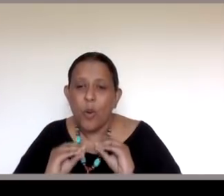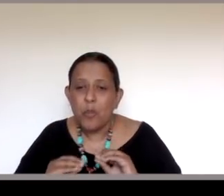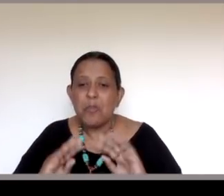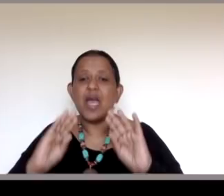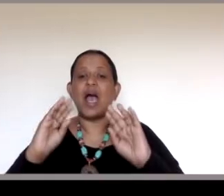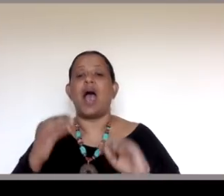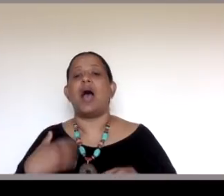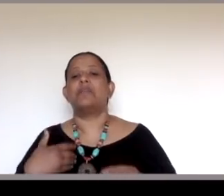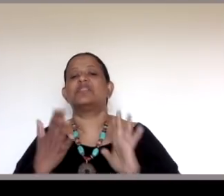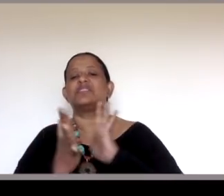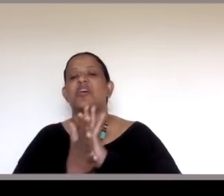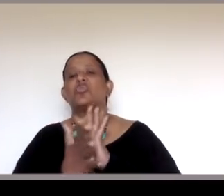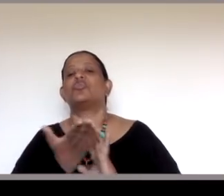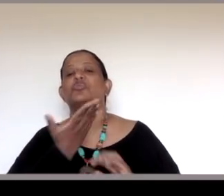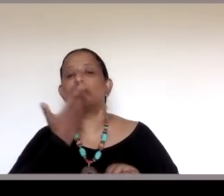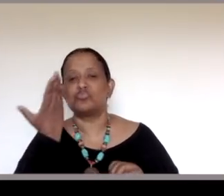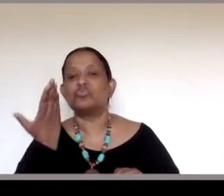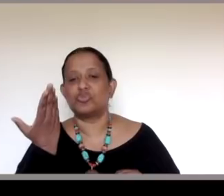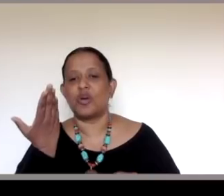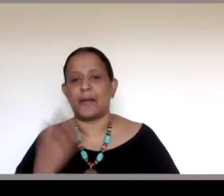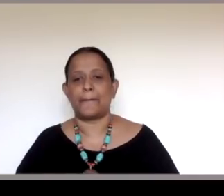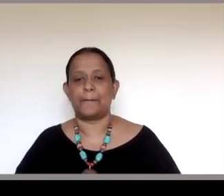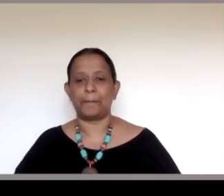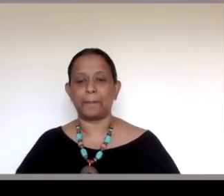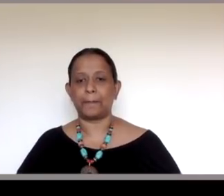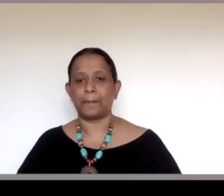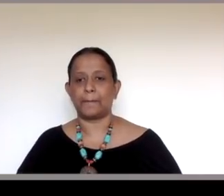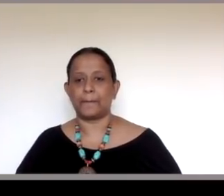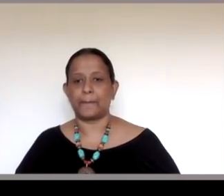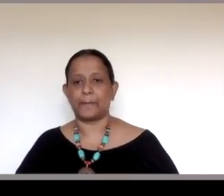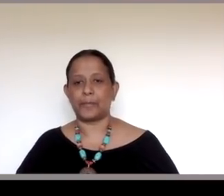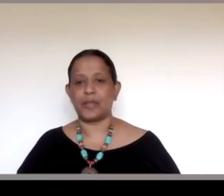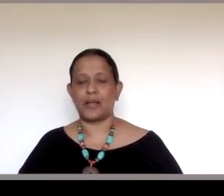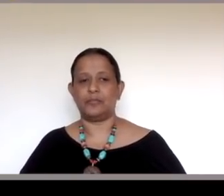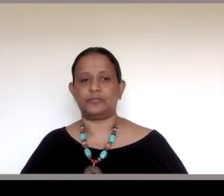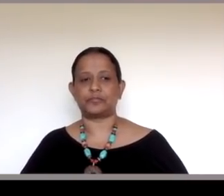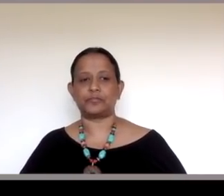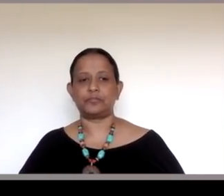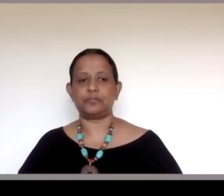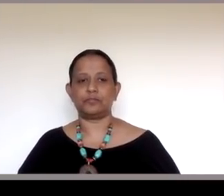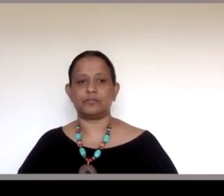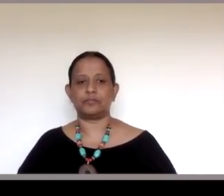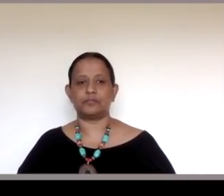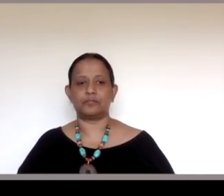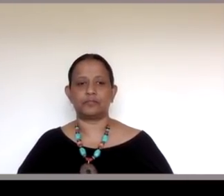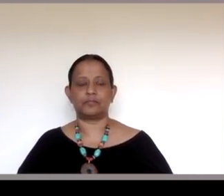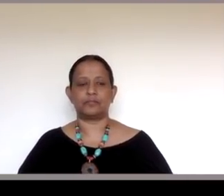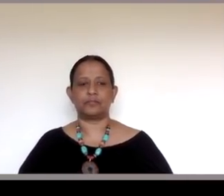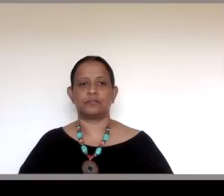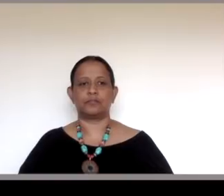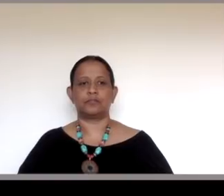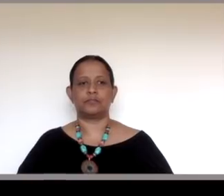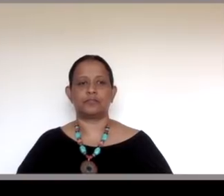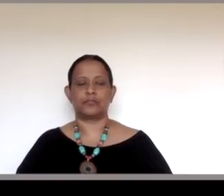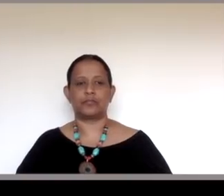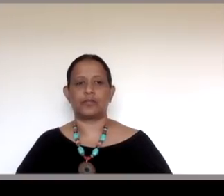யட்டஹத் கோட மட ஹம்ம தேட்டம விசந்தும் திபென்ன அவசியமே நான் என்னை தாழ்த்துவதற்கு எல்லா காரியத்திலும்